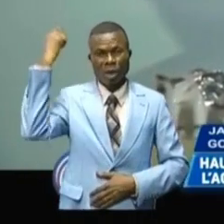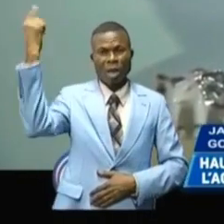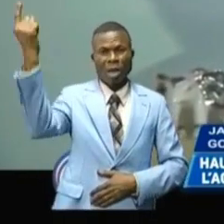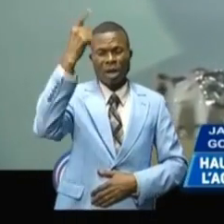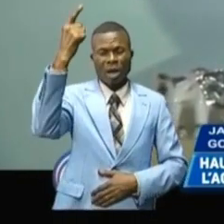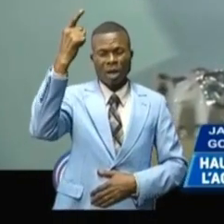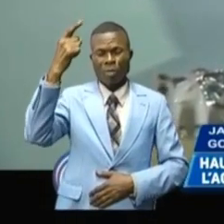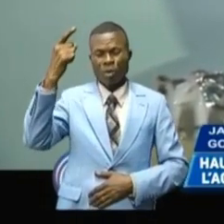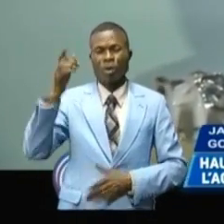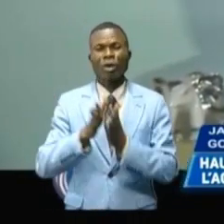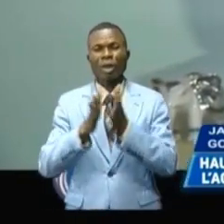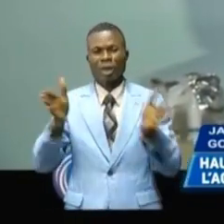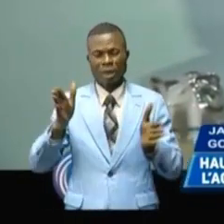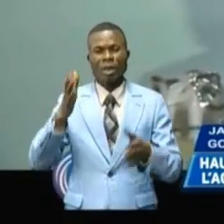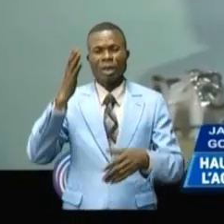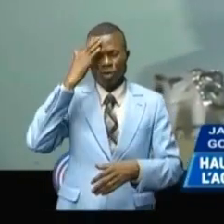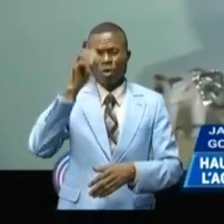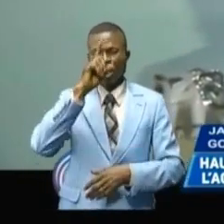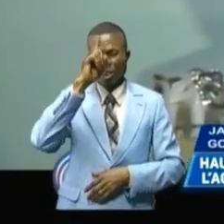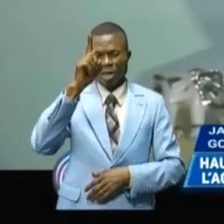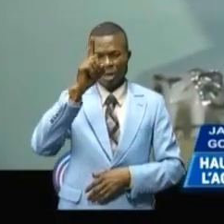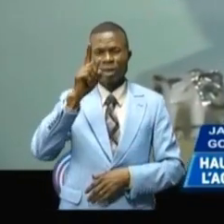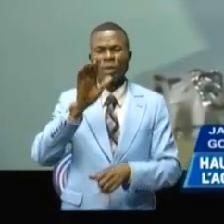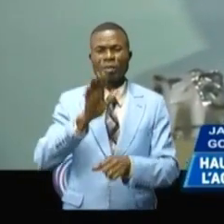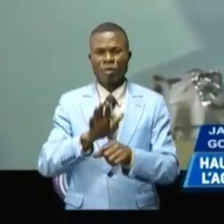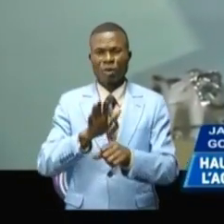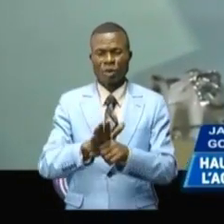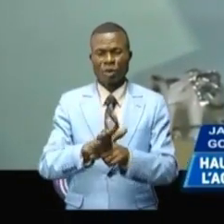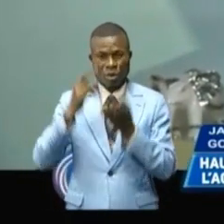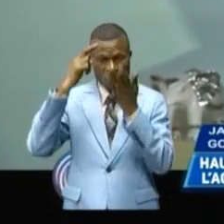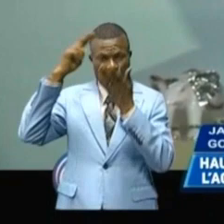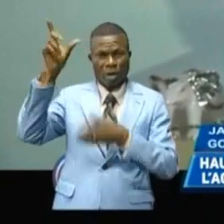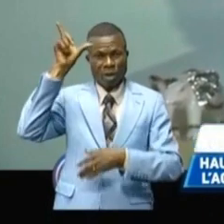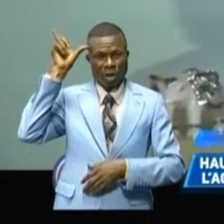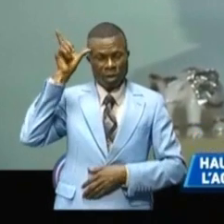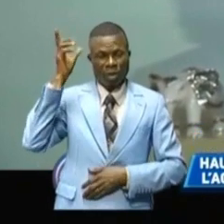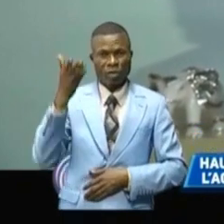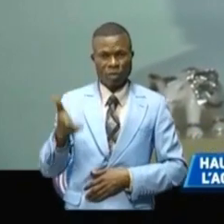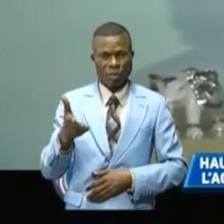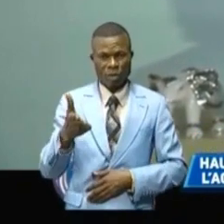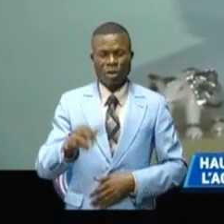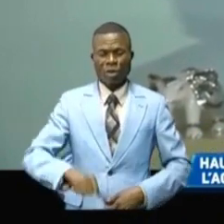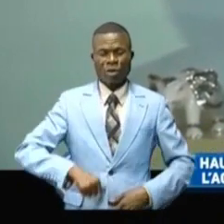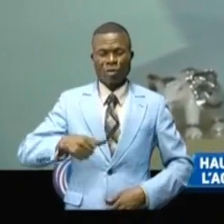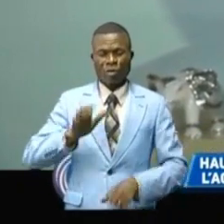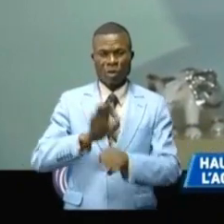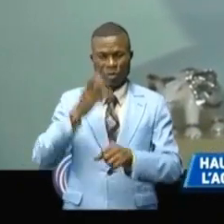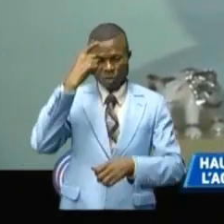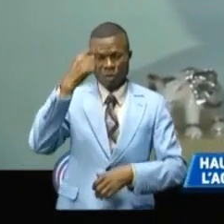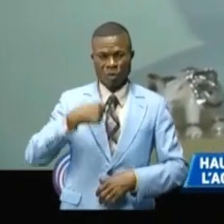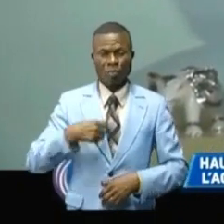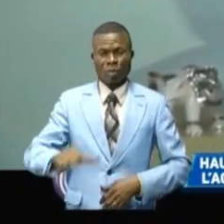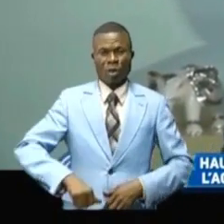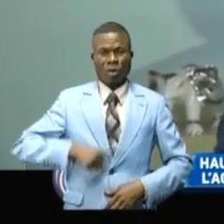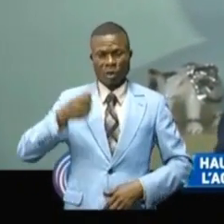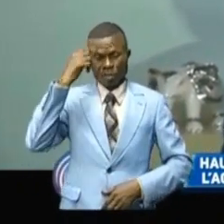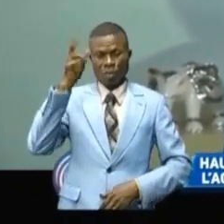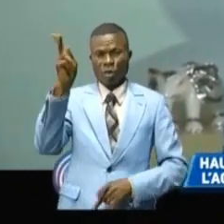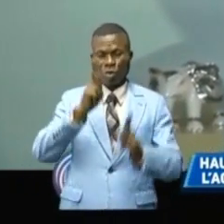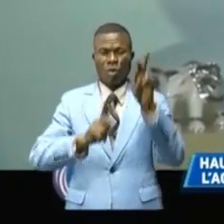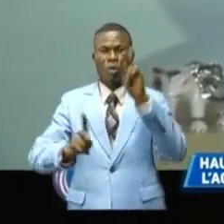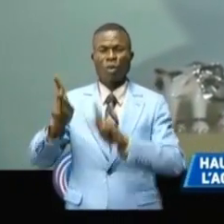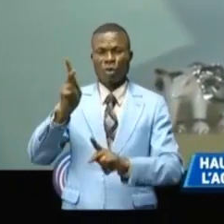puisse reconnaître la compétence ou l'expertise au niveau de l'université de Lubumbashi, c'est une fierté. Mais c'est aussi une fierté pour la